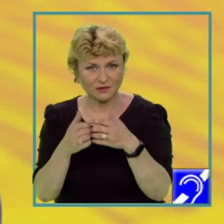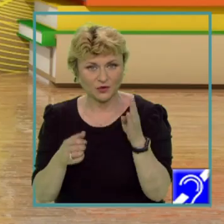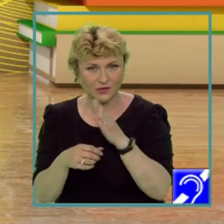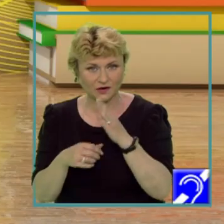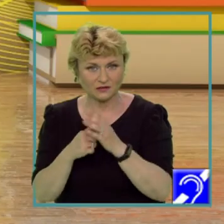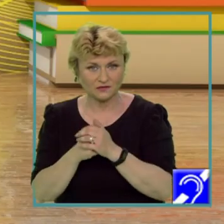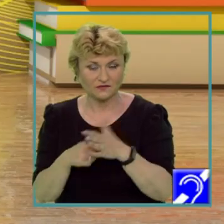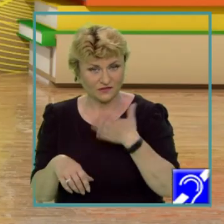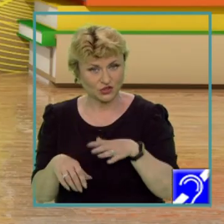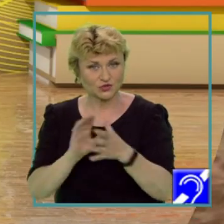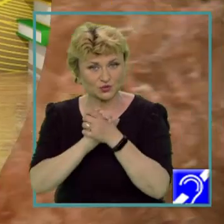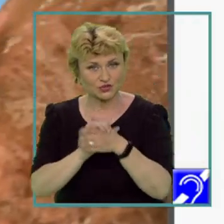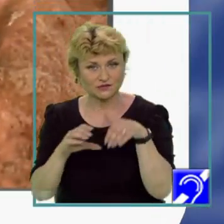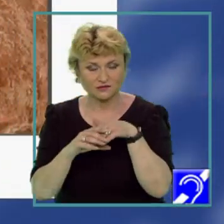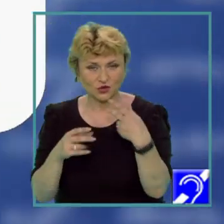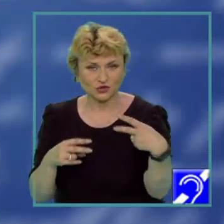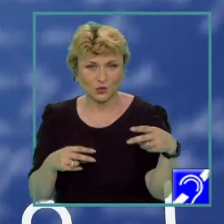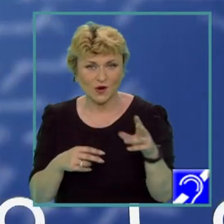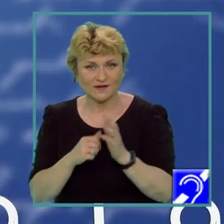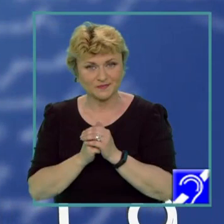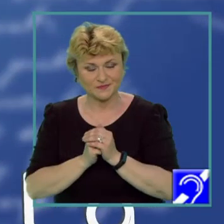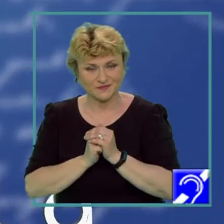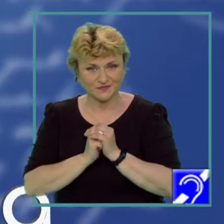pădure succes în continuare